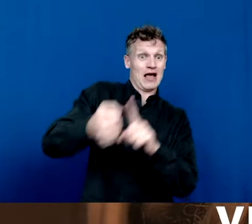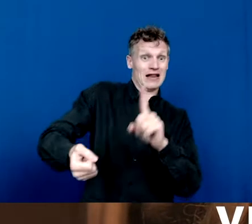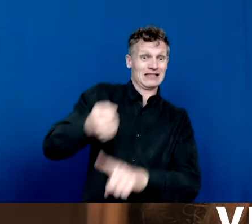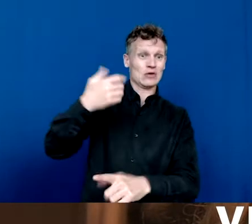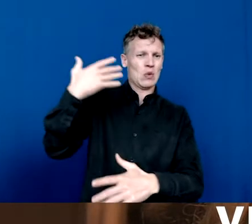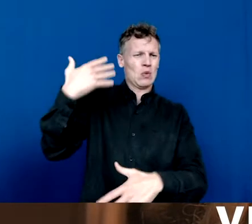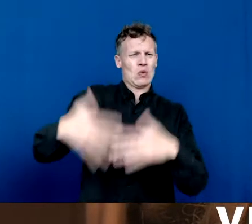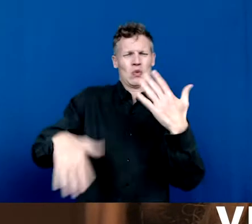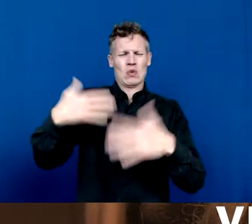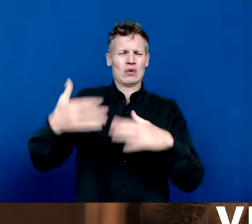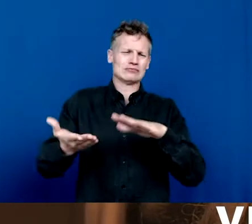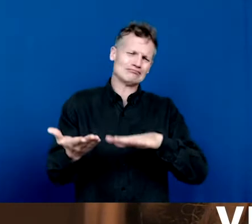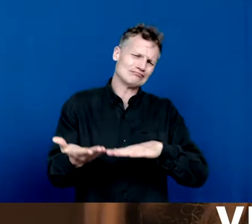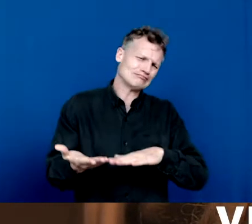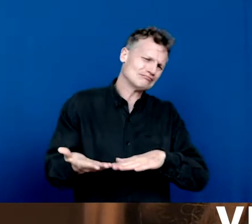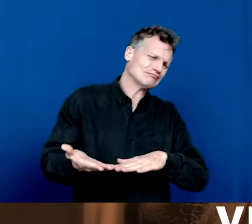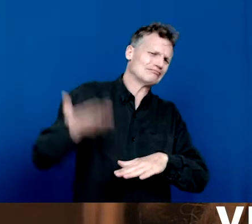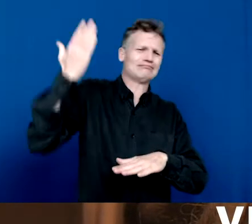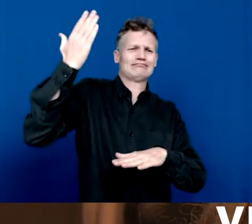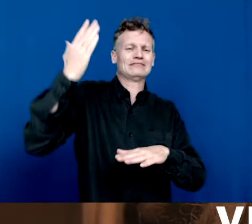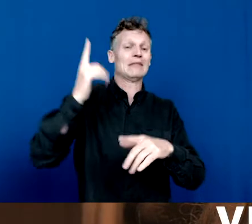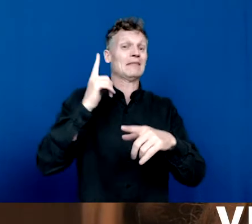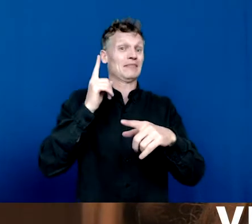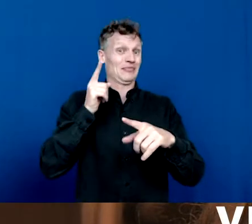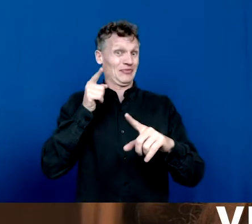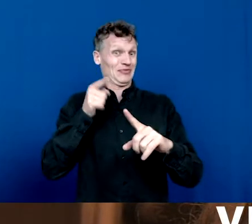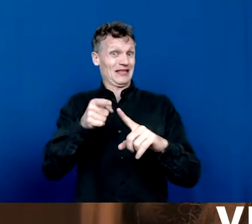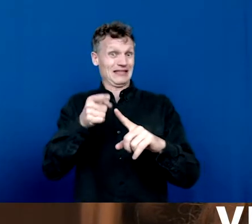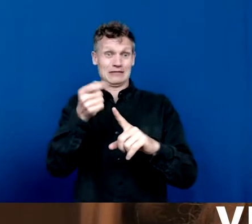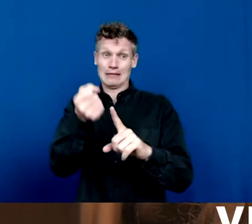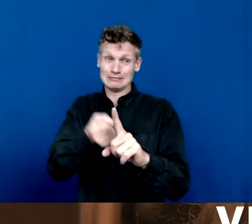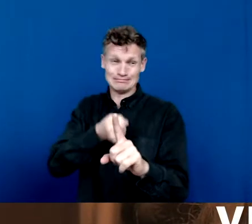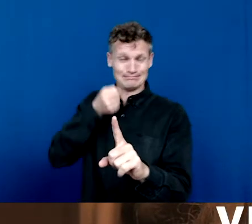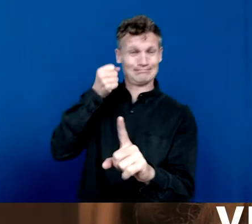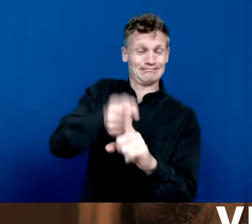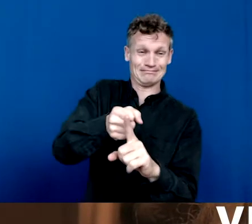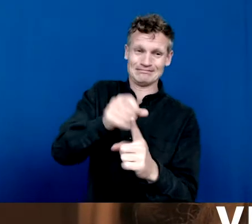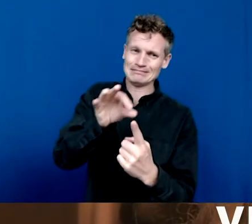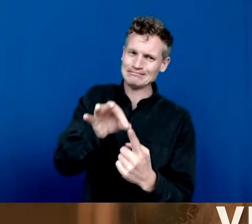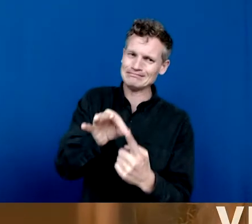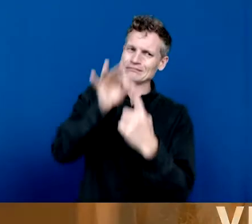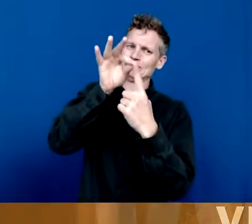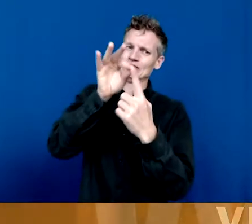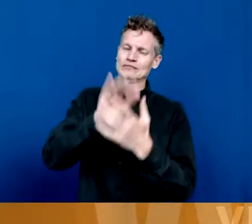des causes uniques et entraîne des conséquences uniques.